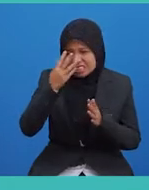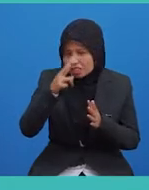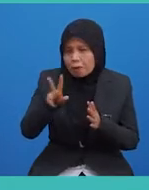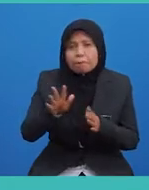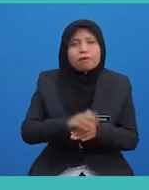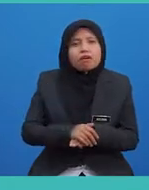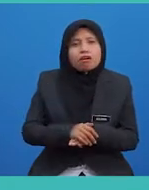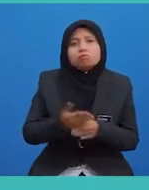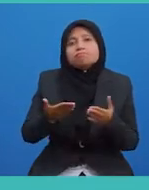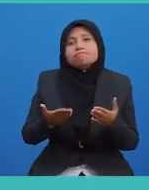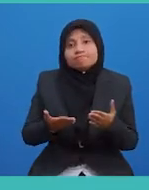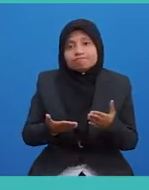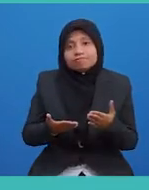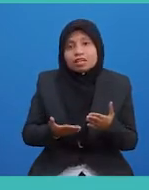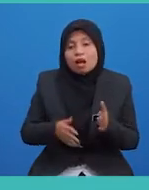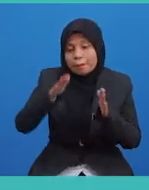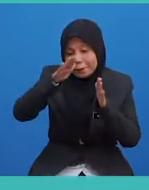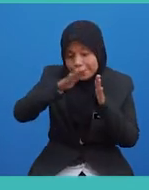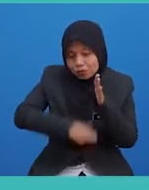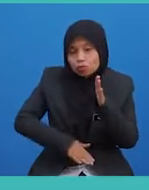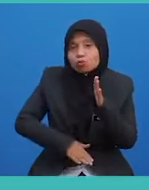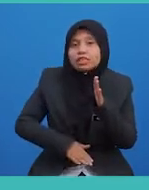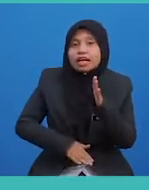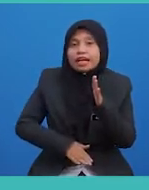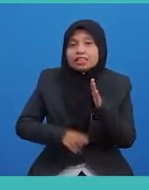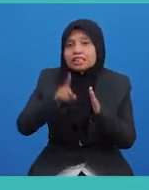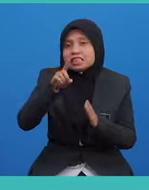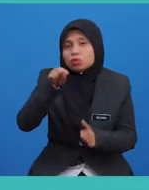Bagus. Data tersiratnya ialah penurunan sebanyak